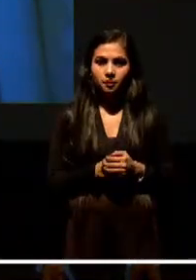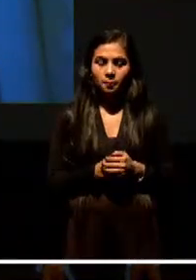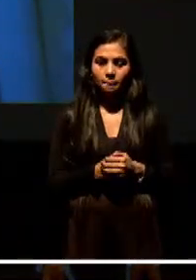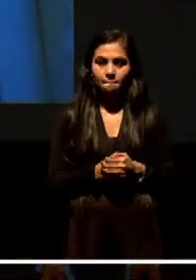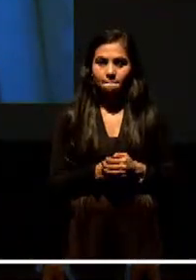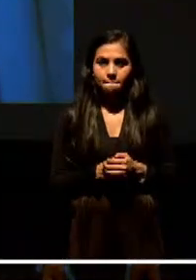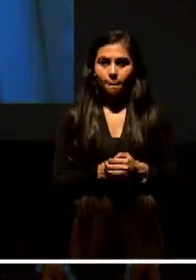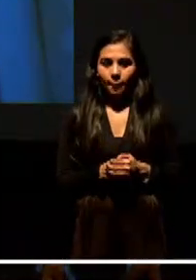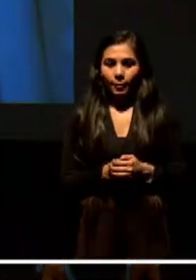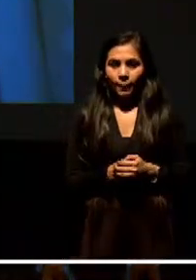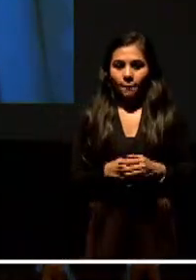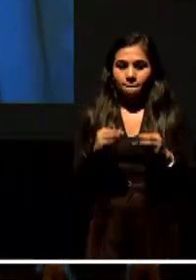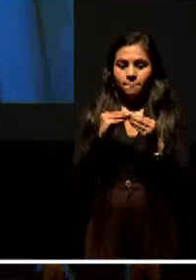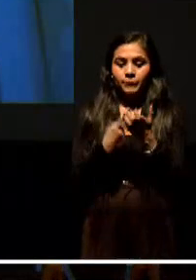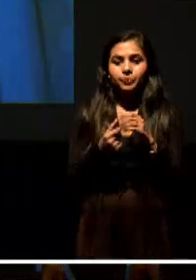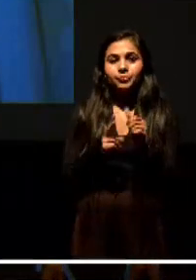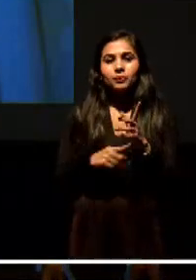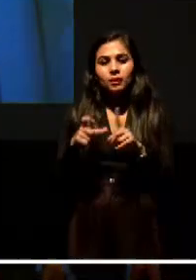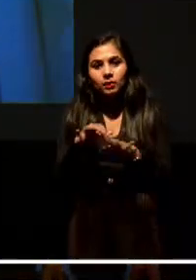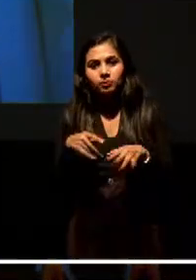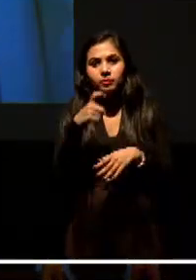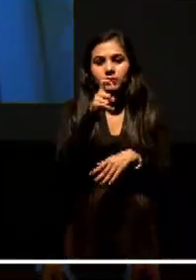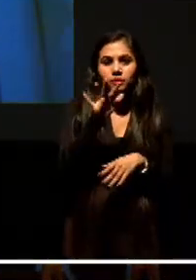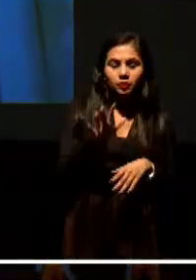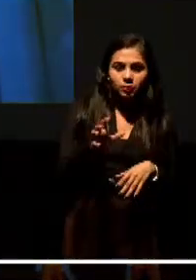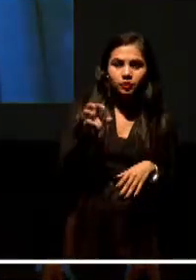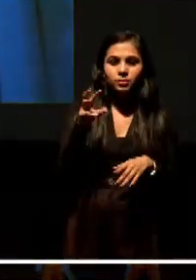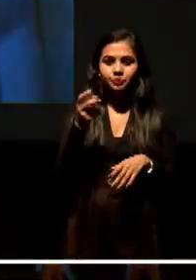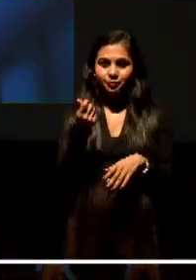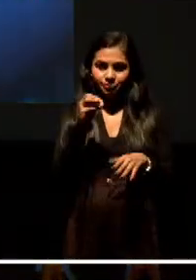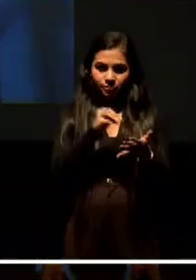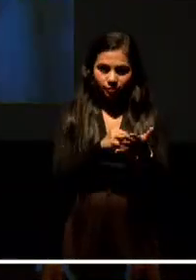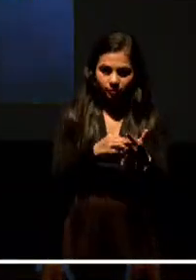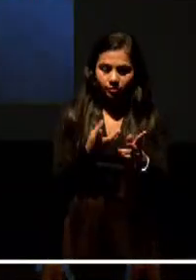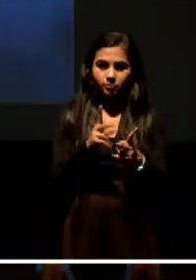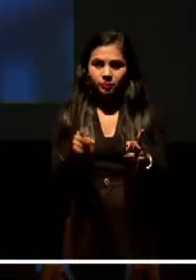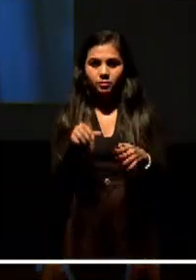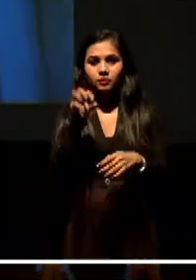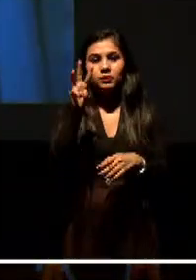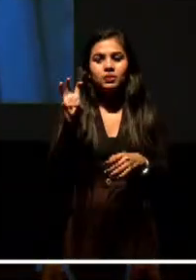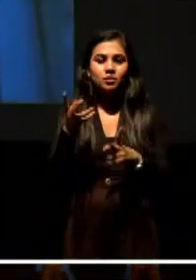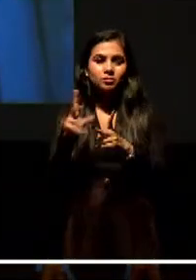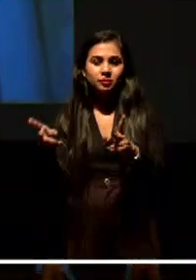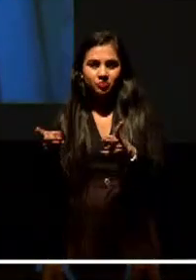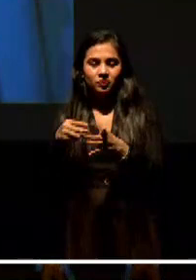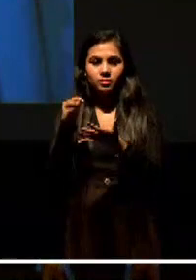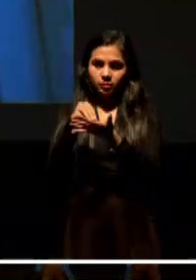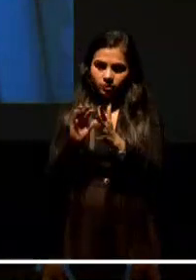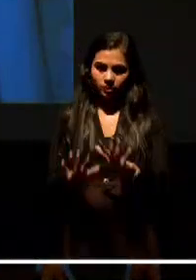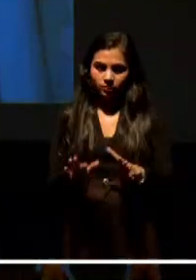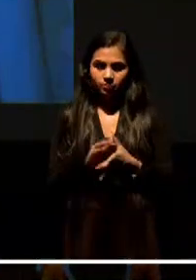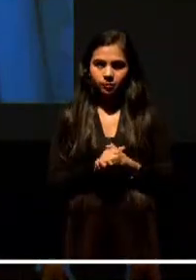वो हम ब्लाइंड पीपल एसोसिएशन के थ्रू 750 रुपीज में देते हैं, जो वर्ल्ड में अवेलेबल है वो 3000-7000 में मिलती